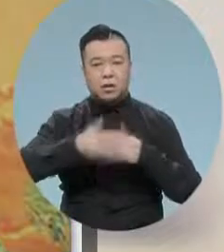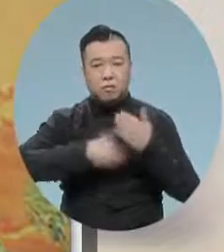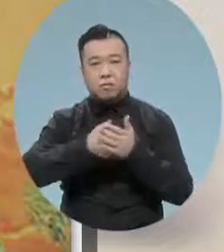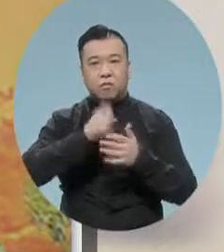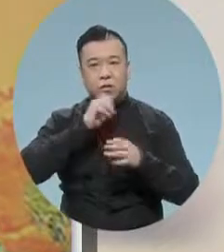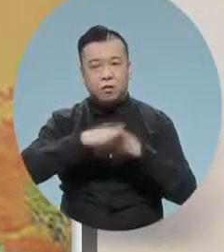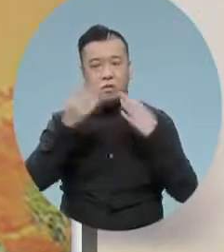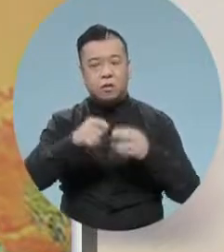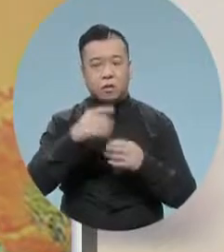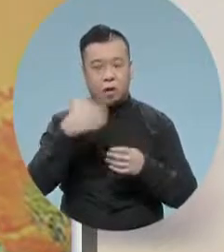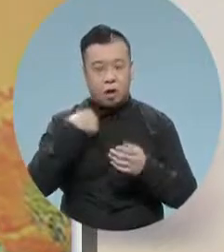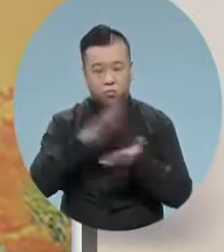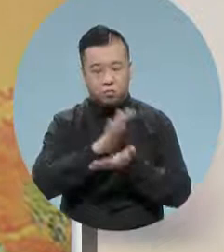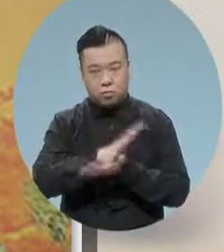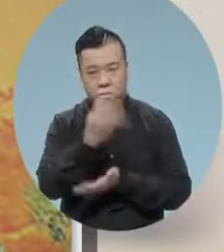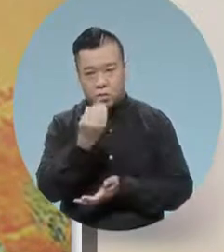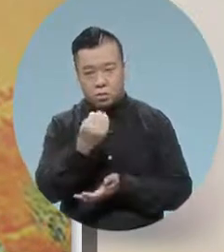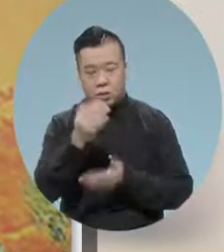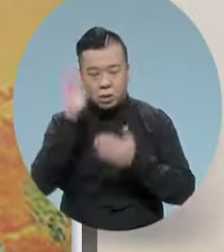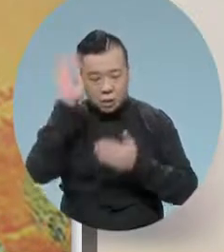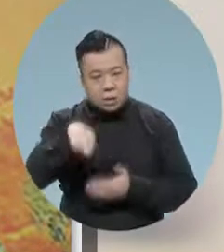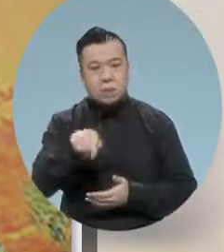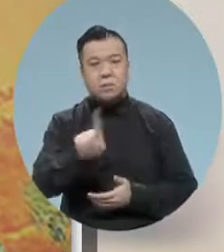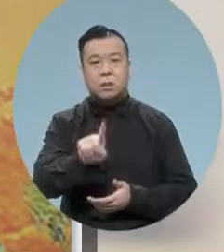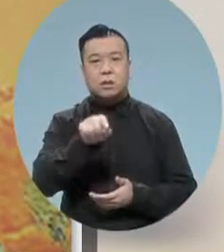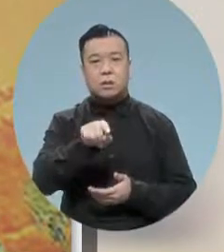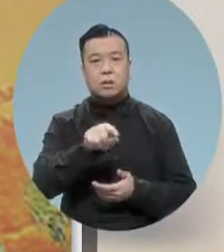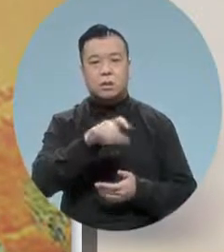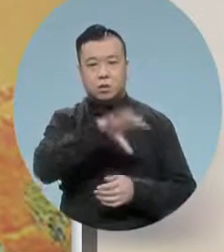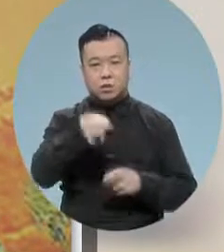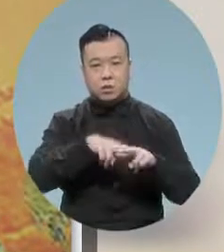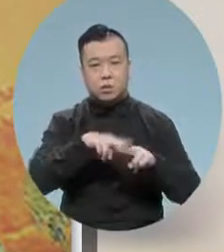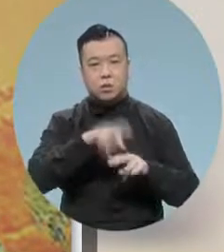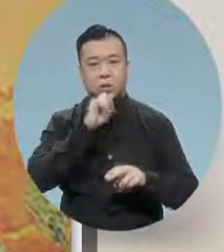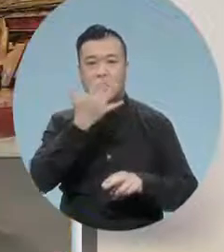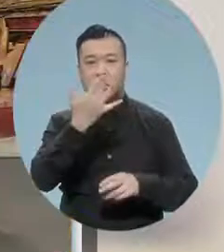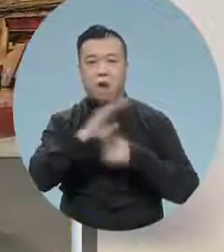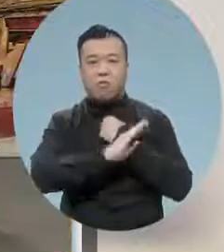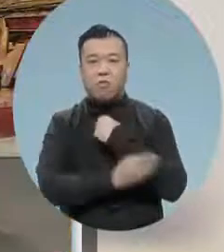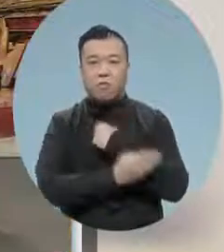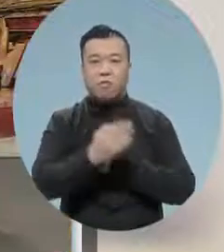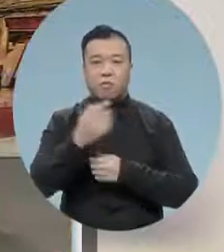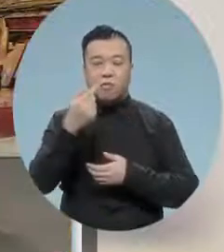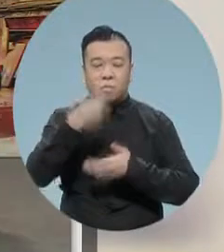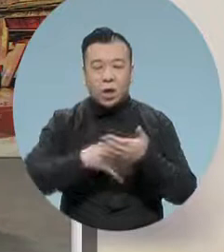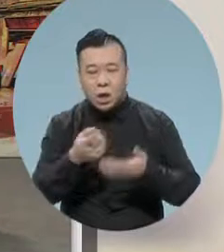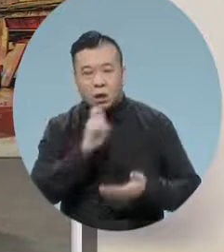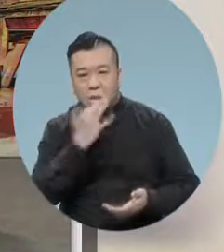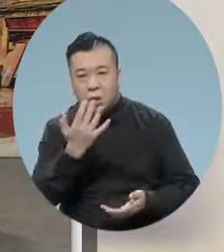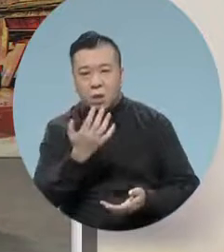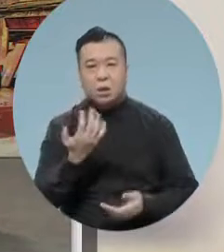帶40年，死40年之前，當時全中國有多少部法律呢？那呢其實在當時